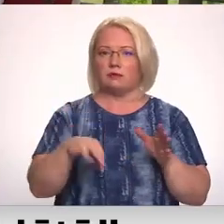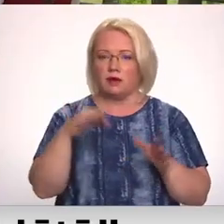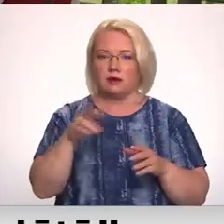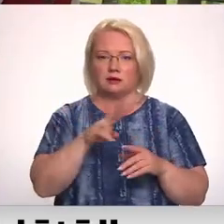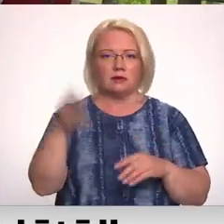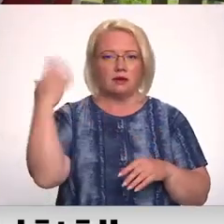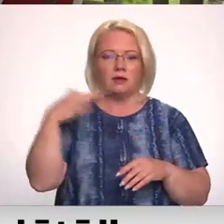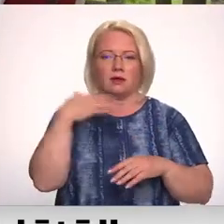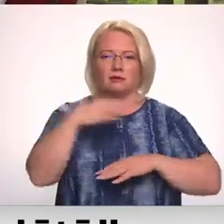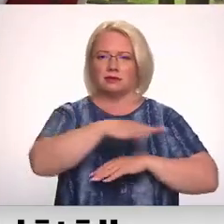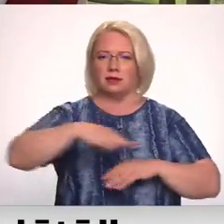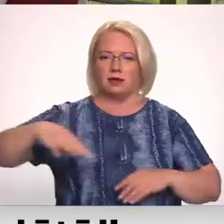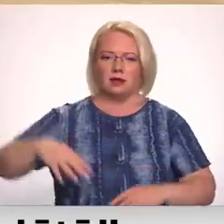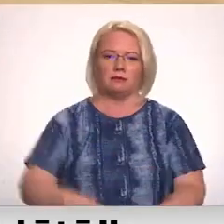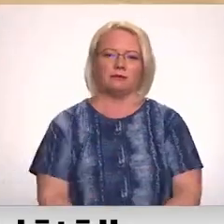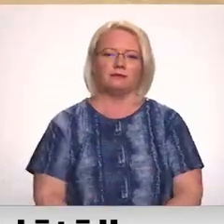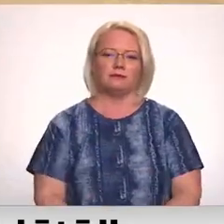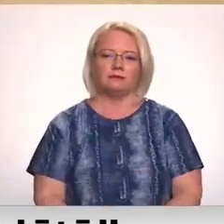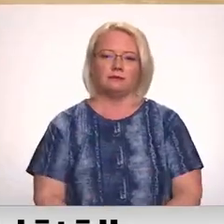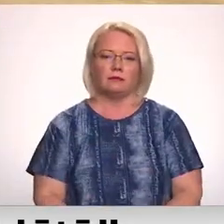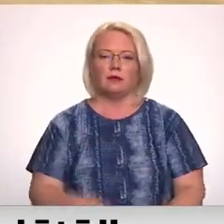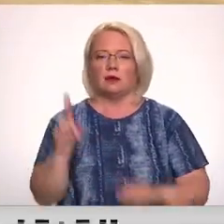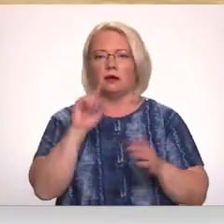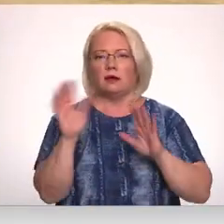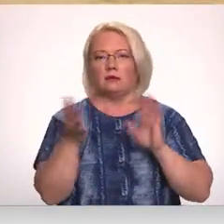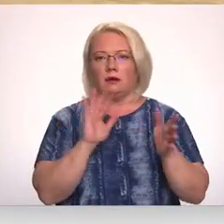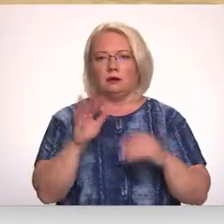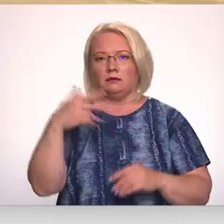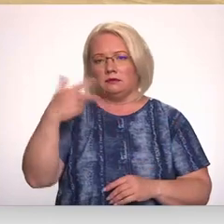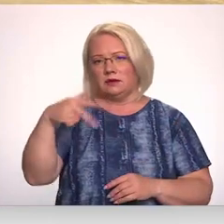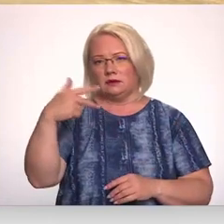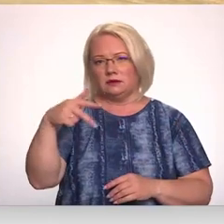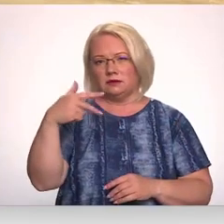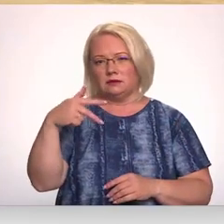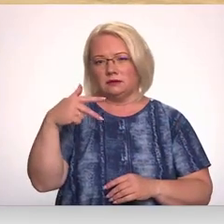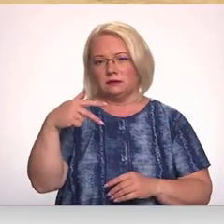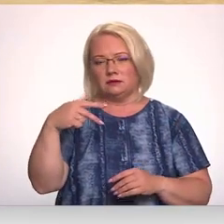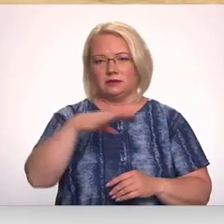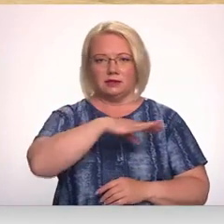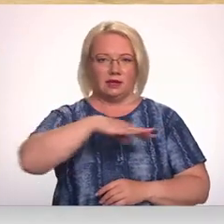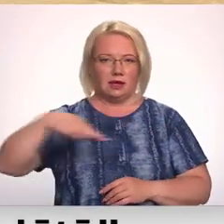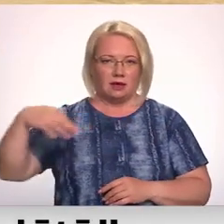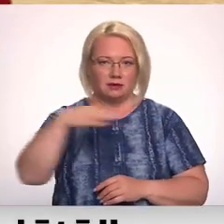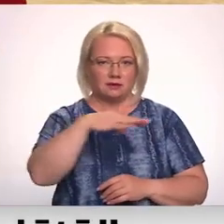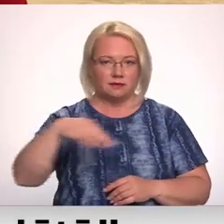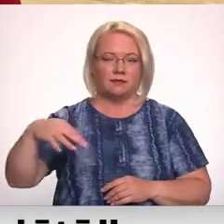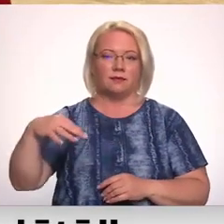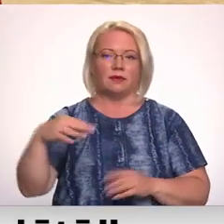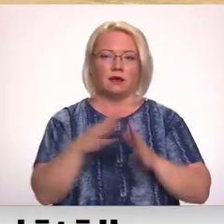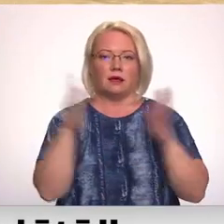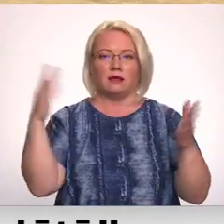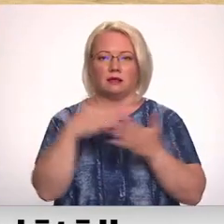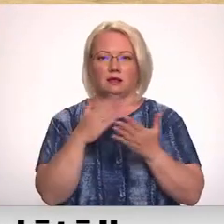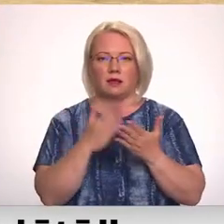kas bija ar tam daudz stīgā. Ir apmēram 30 stīgas. Lielākajā daļā